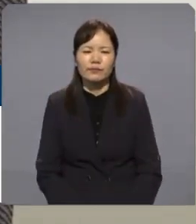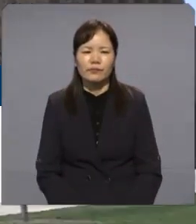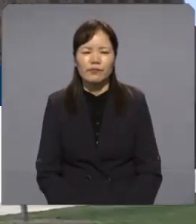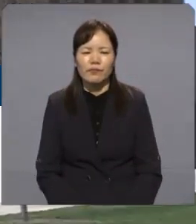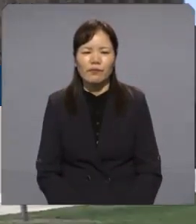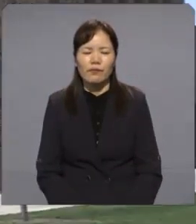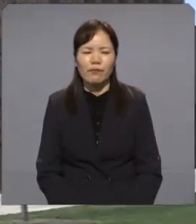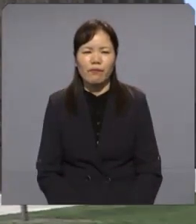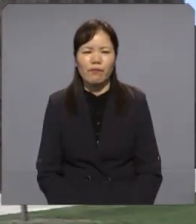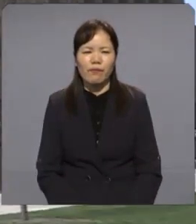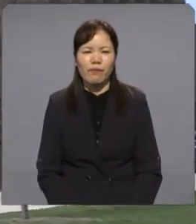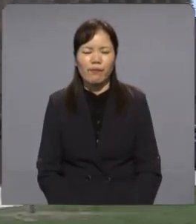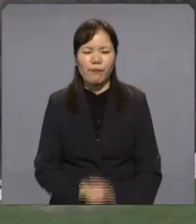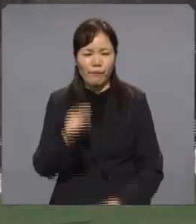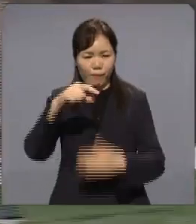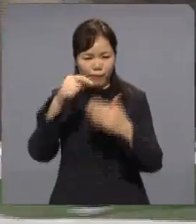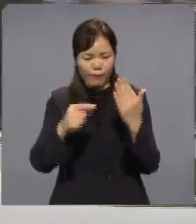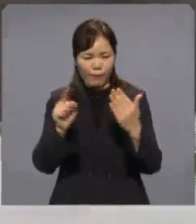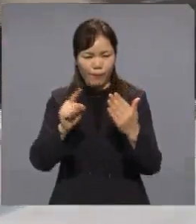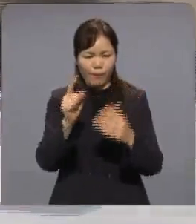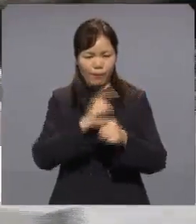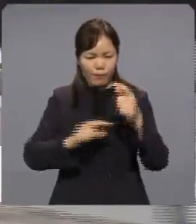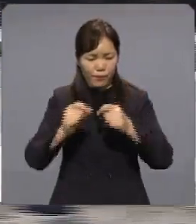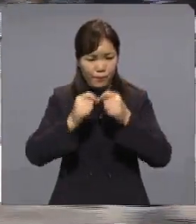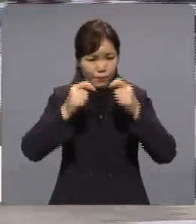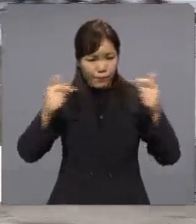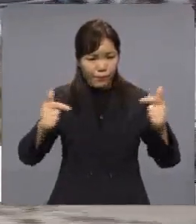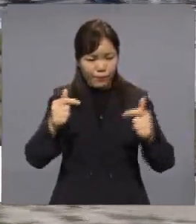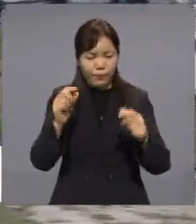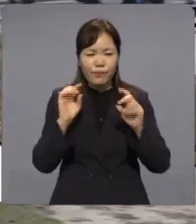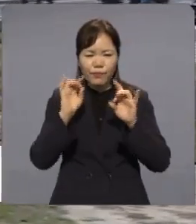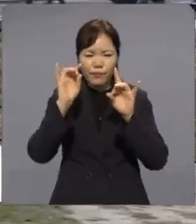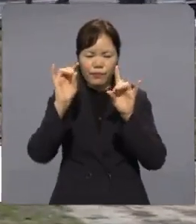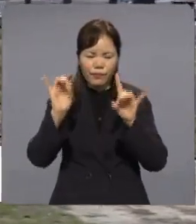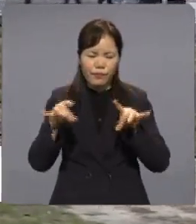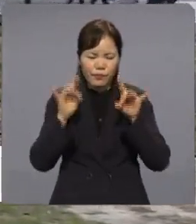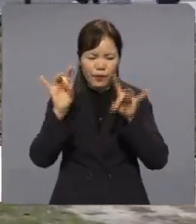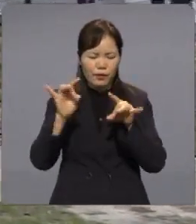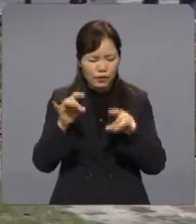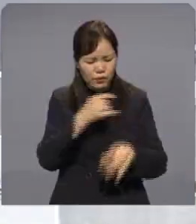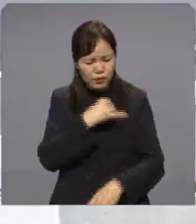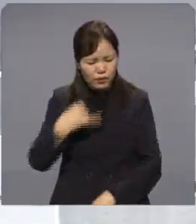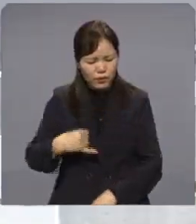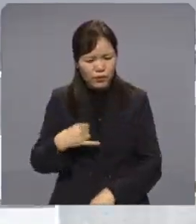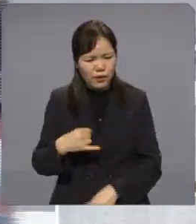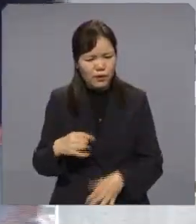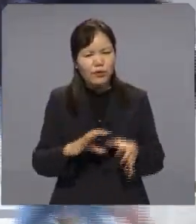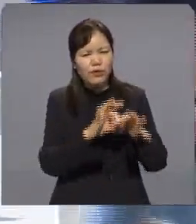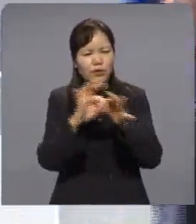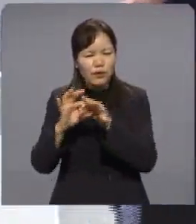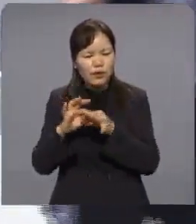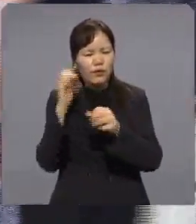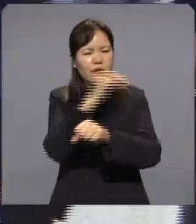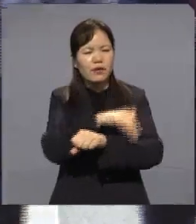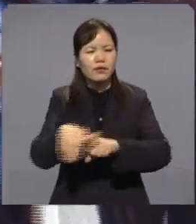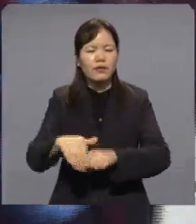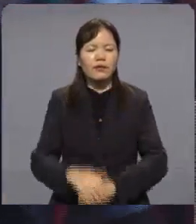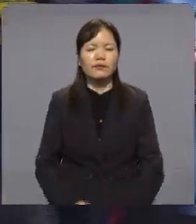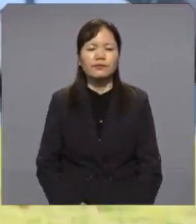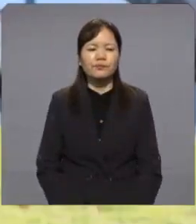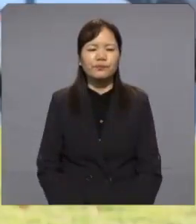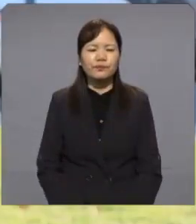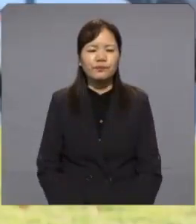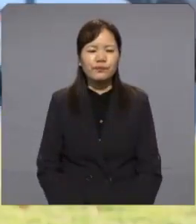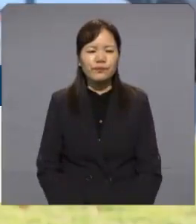explore. 이런 프로그램은 더 확대돼 호주와 중국과도 연계될 예정입니다. 우리